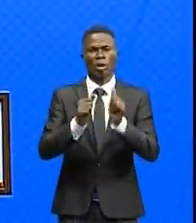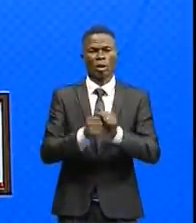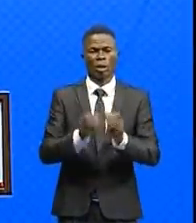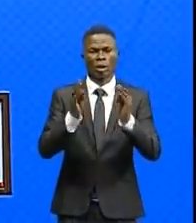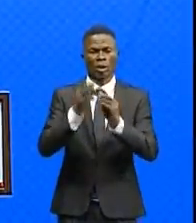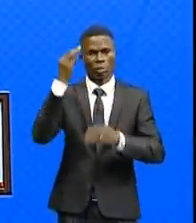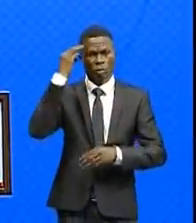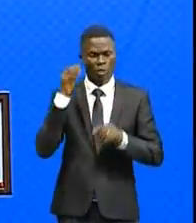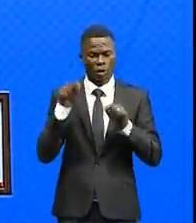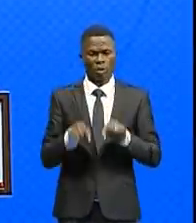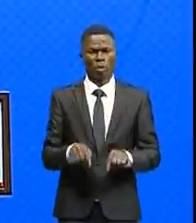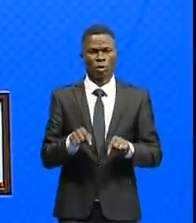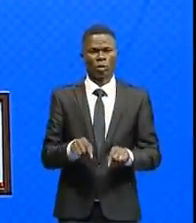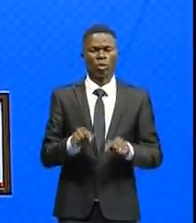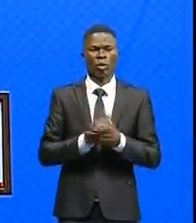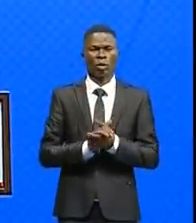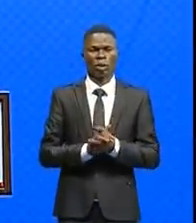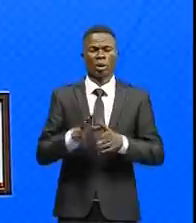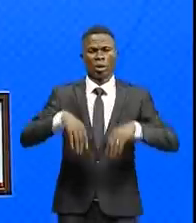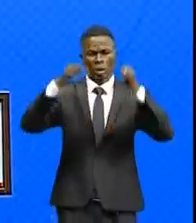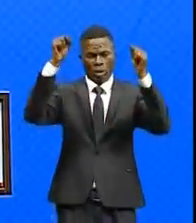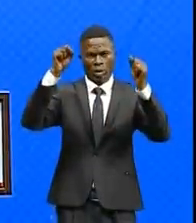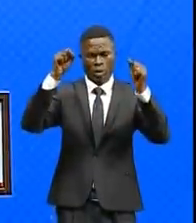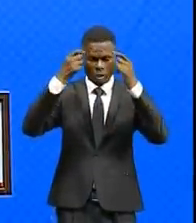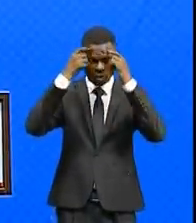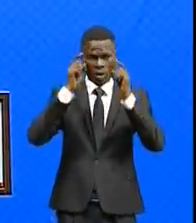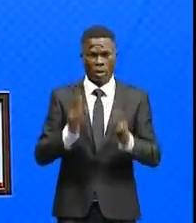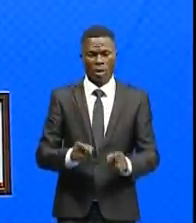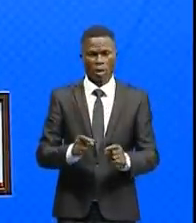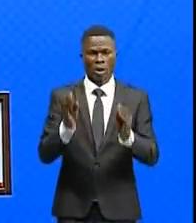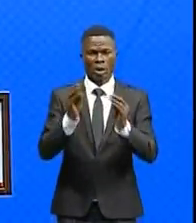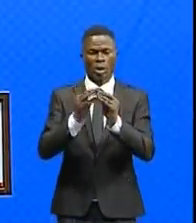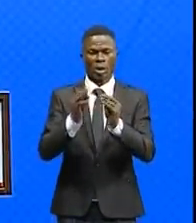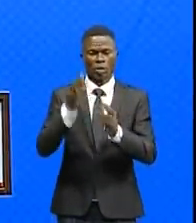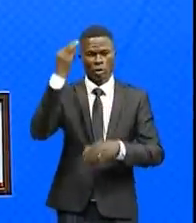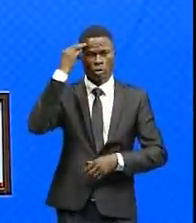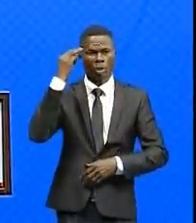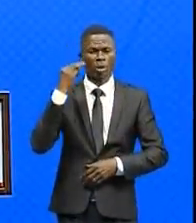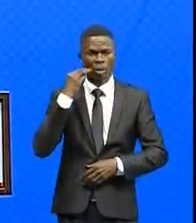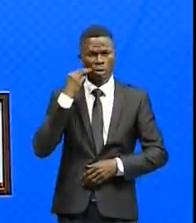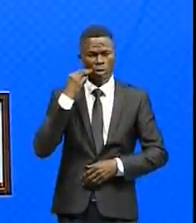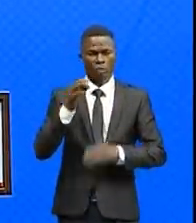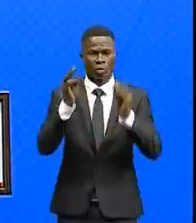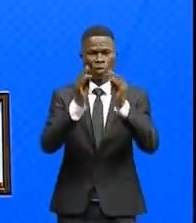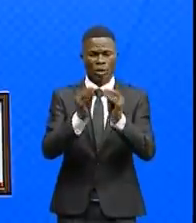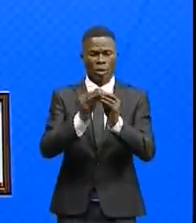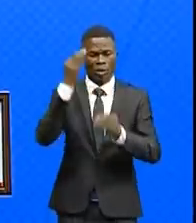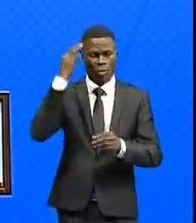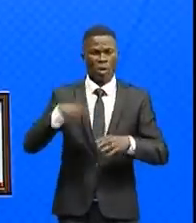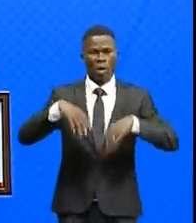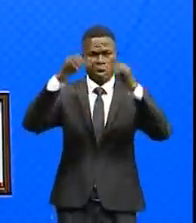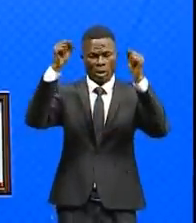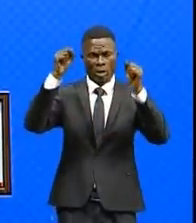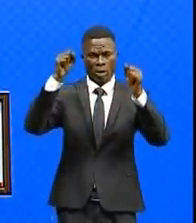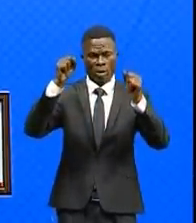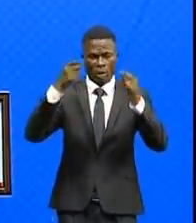Conseil des ministres de ce jour. Approbation d'un relevé des décisions du Conseil des ministres. Le Conseil des ministres a adopté